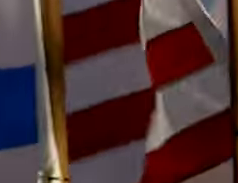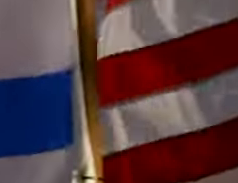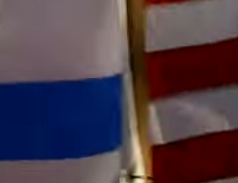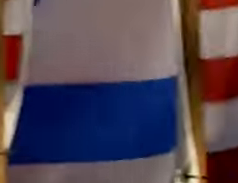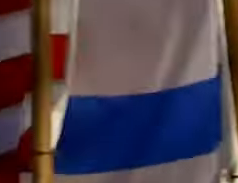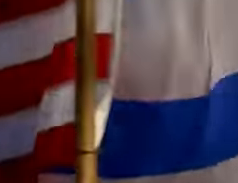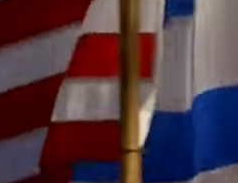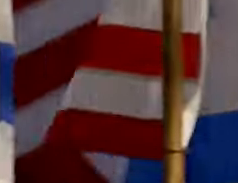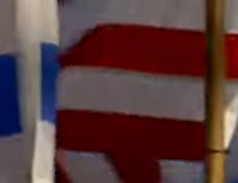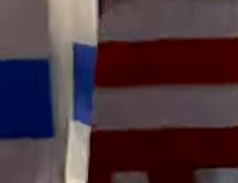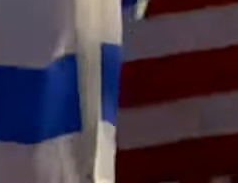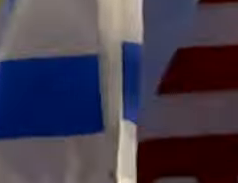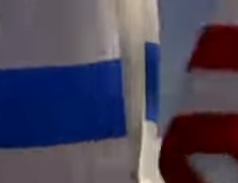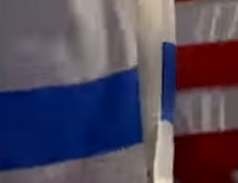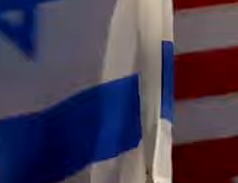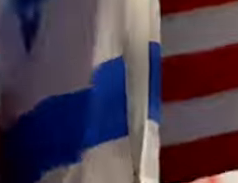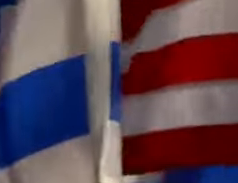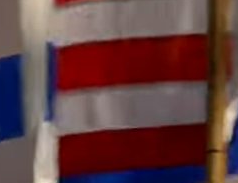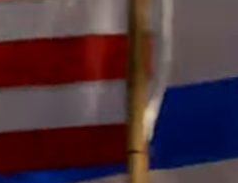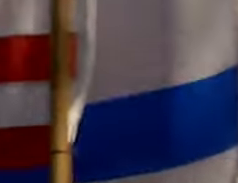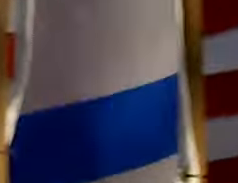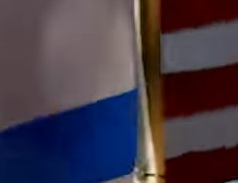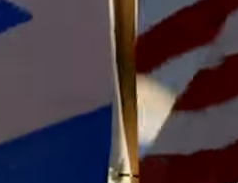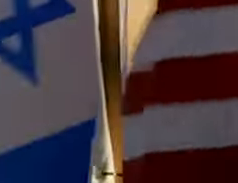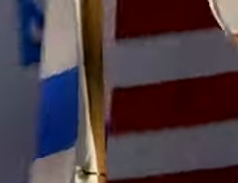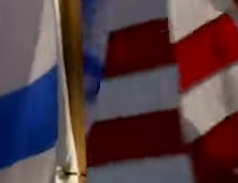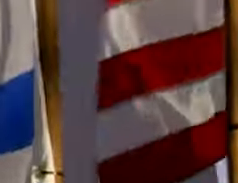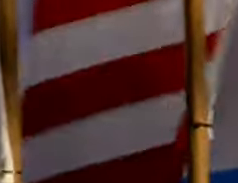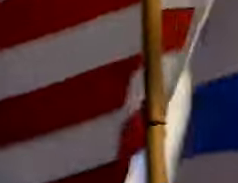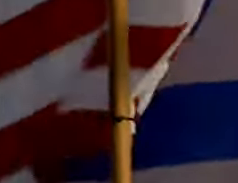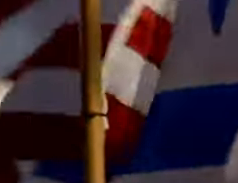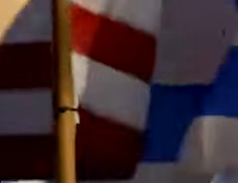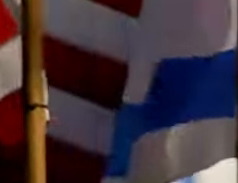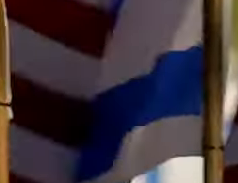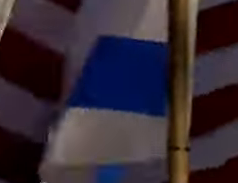שבו האור גבר על החושך.